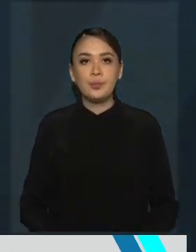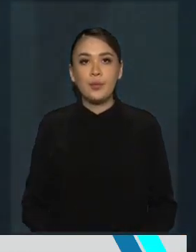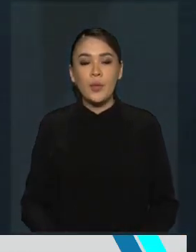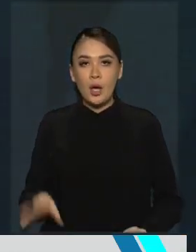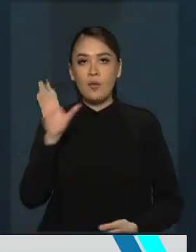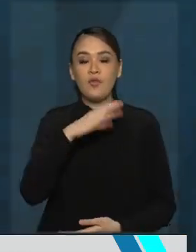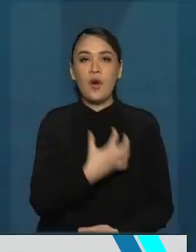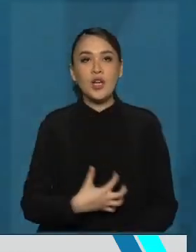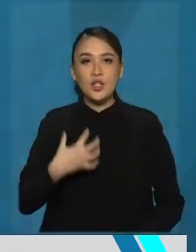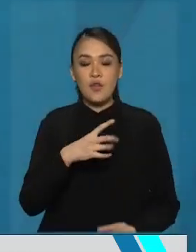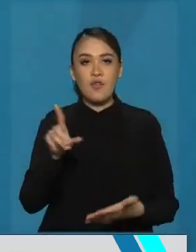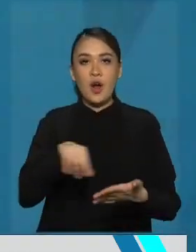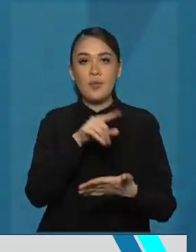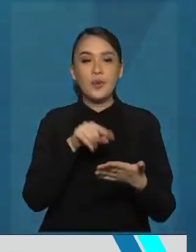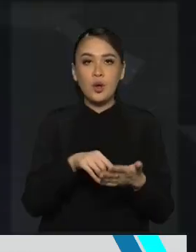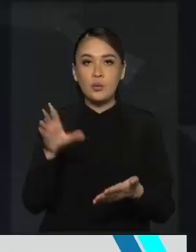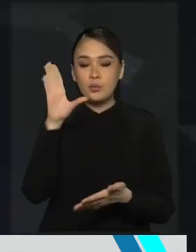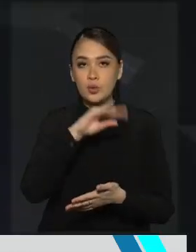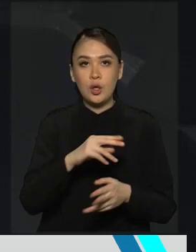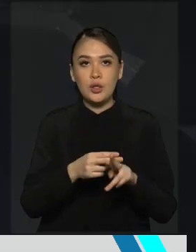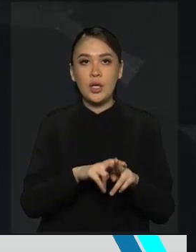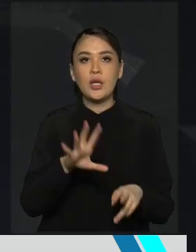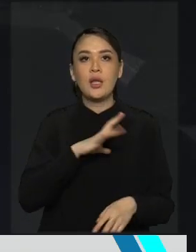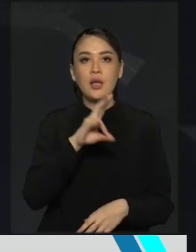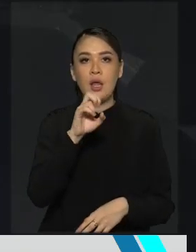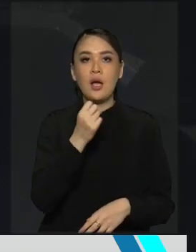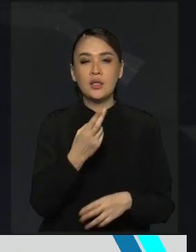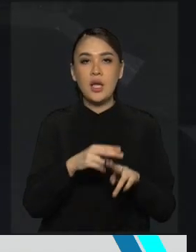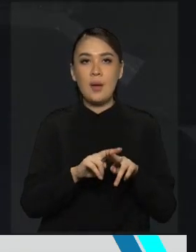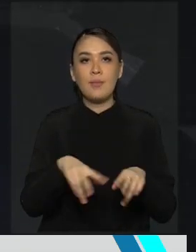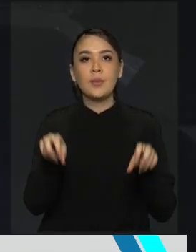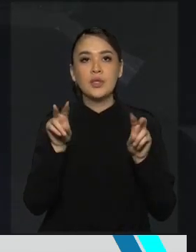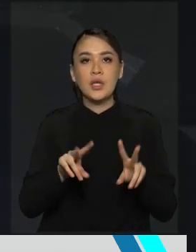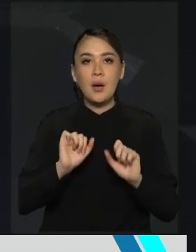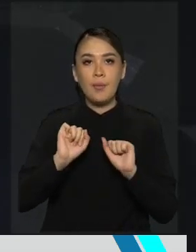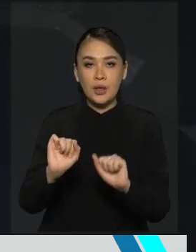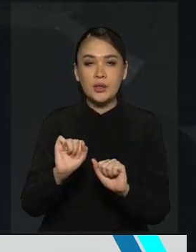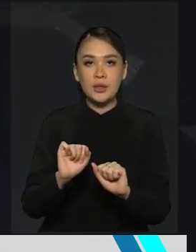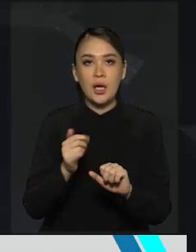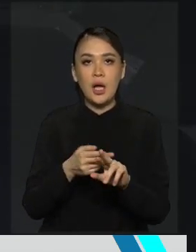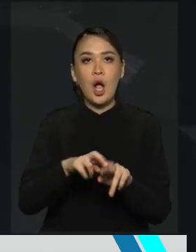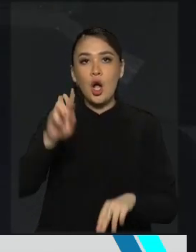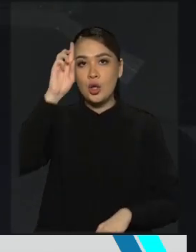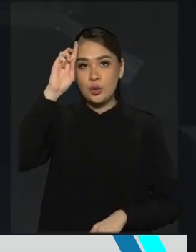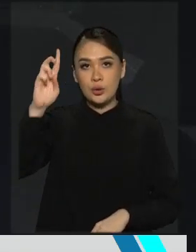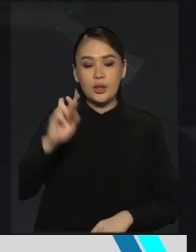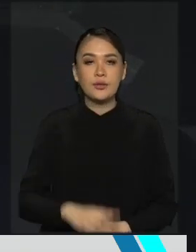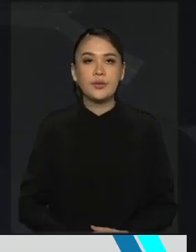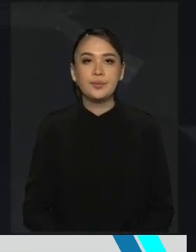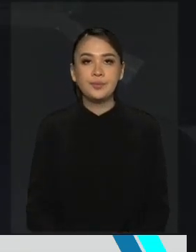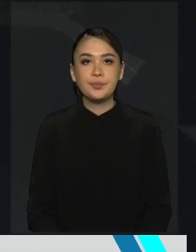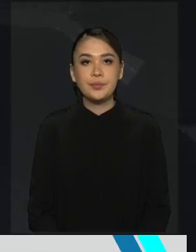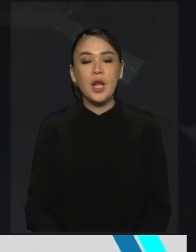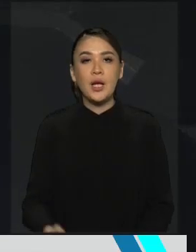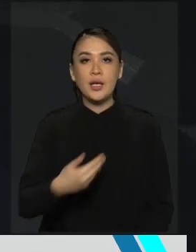достаточно важный вопрос можно подвести под национальную безопасность и под безопасность непосредственно государства.